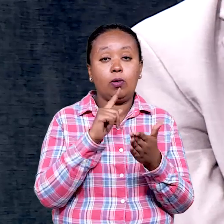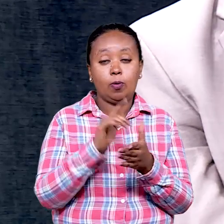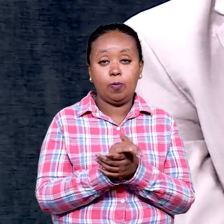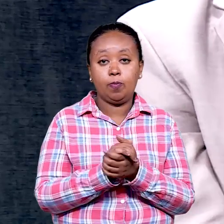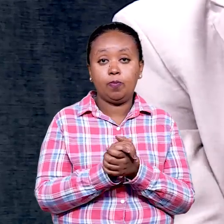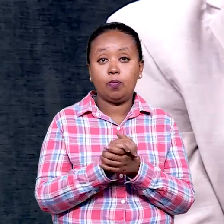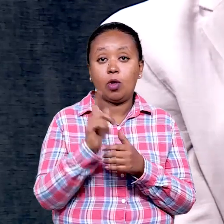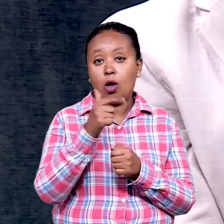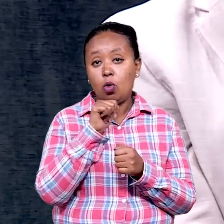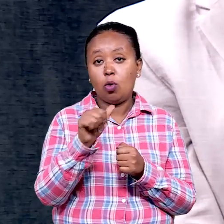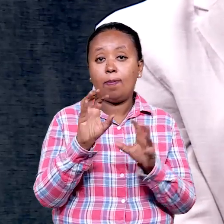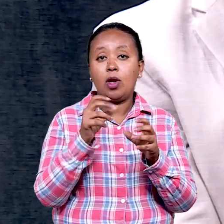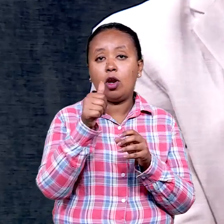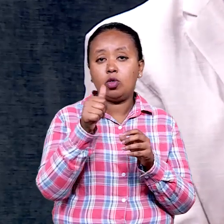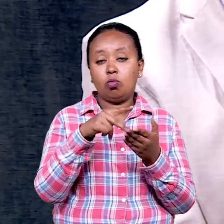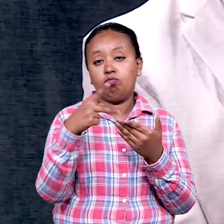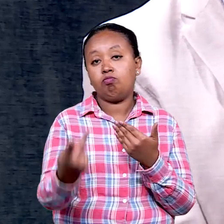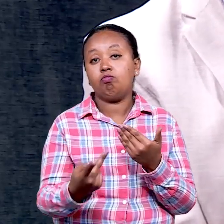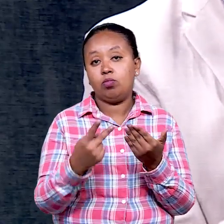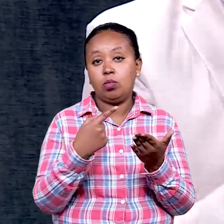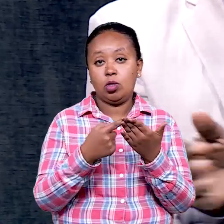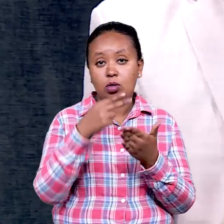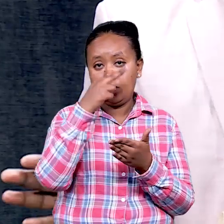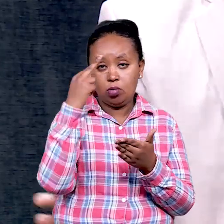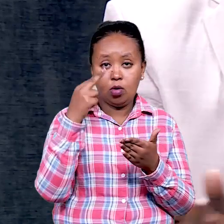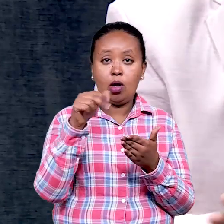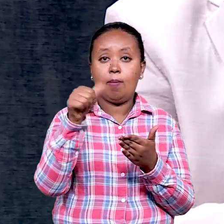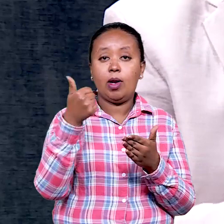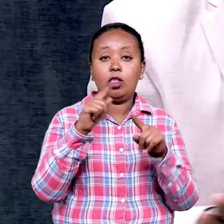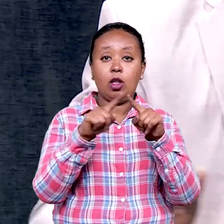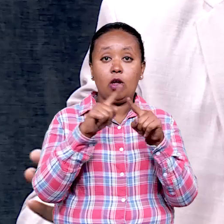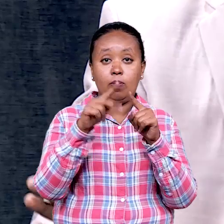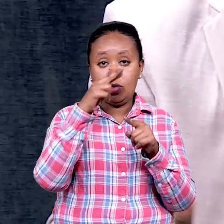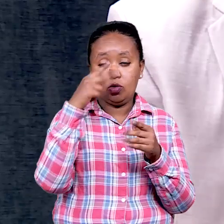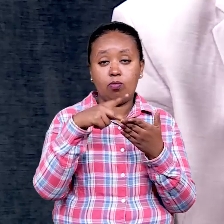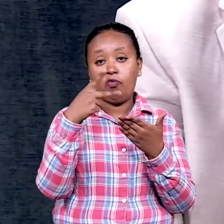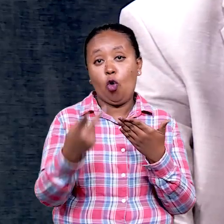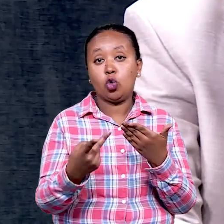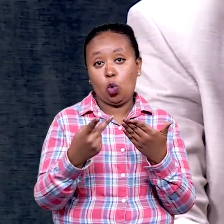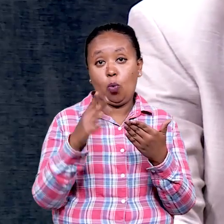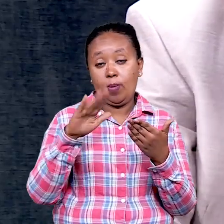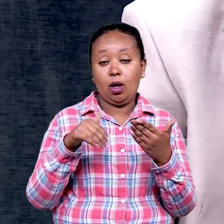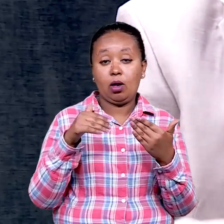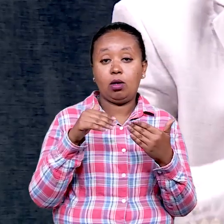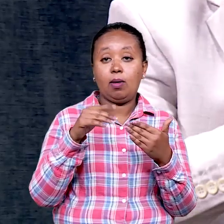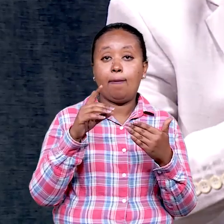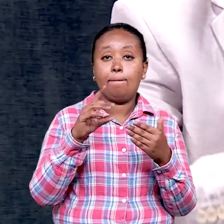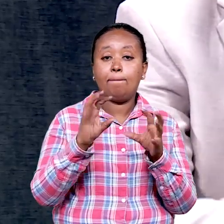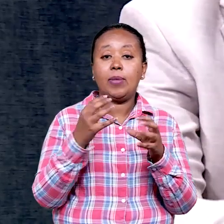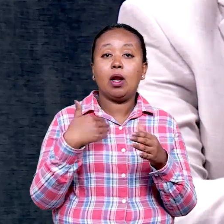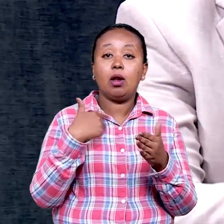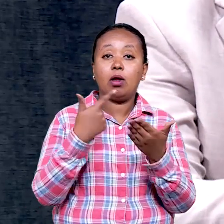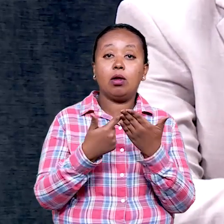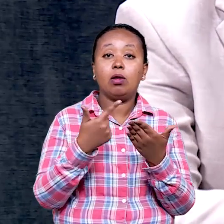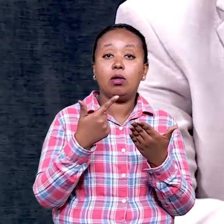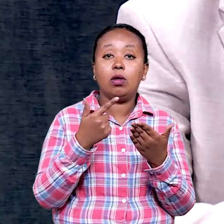ነው። ካልሆነ ሚዲያው ራሱ ይፎርሻል ማለት ነው። በዚህ ምክንያትም ሆኑ በሌላ ፋክተሮች ፎርሾ የሚቀር ሚዲያ አለ። ግን